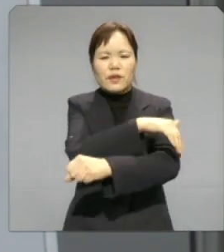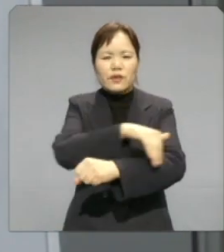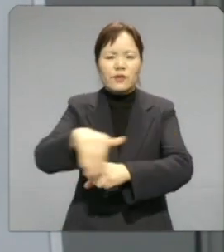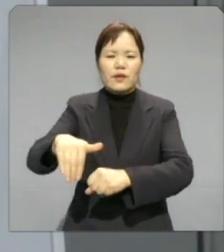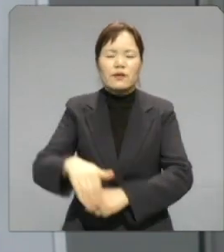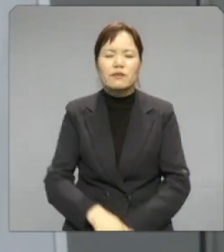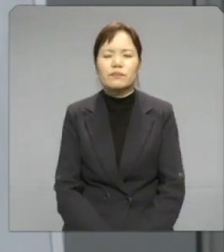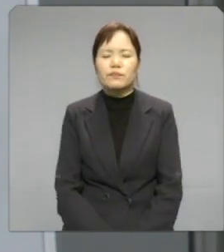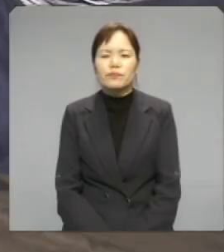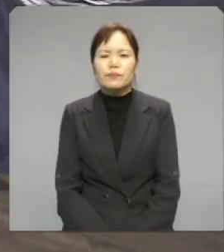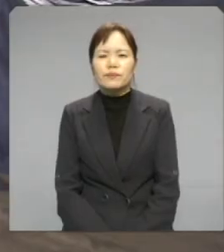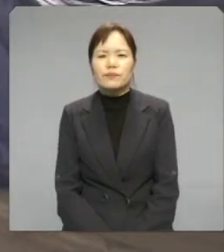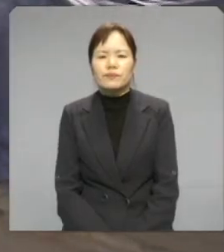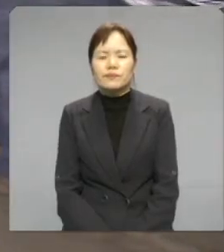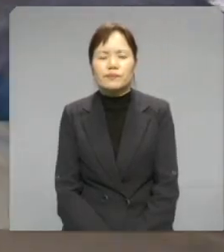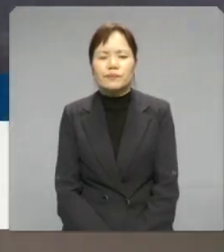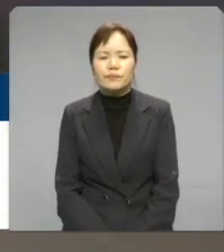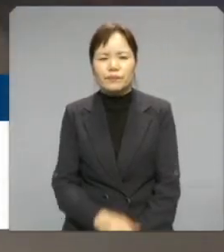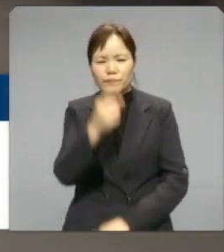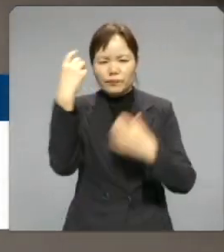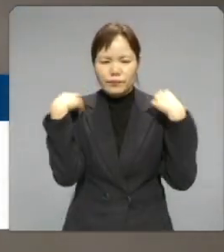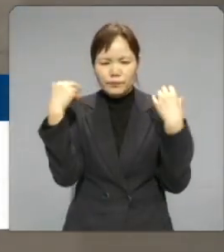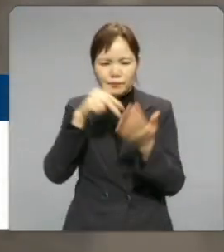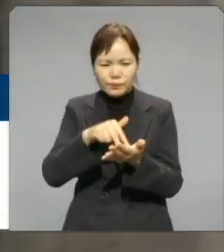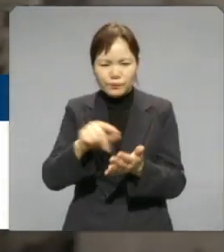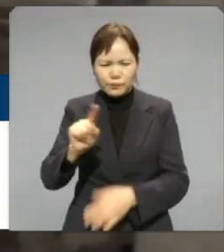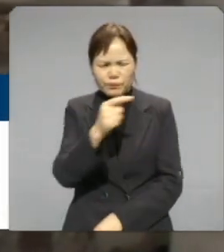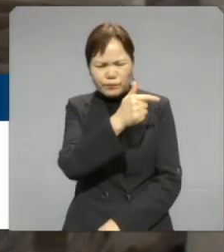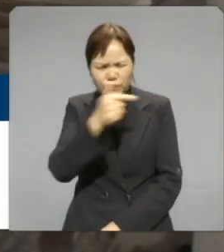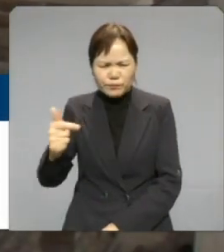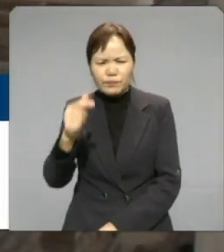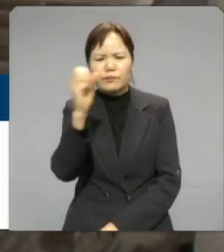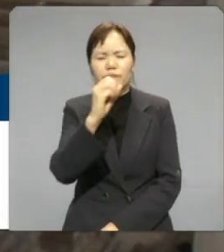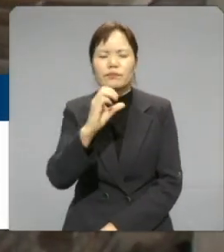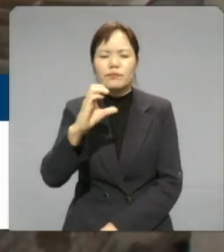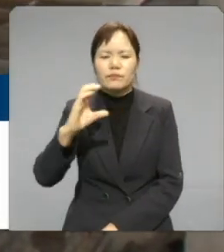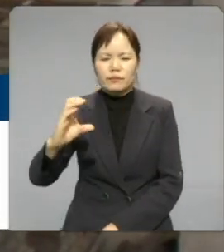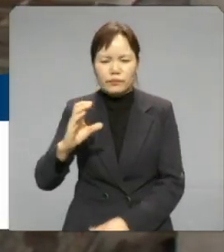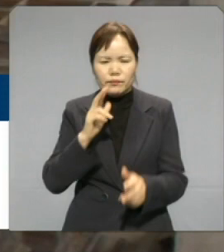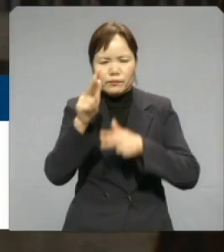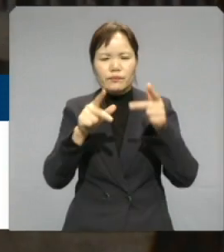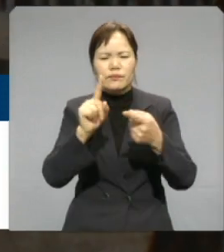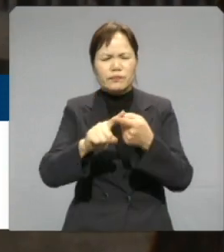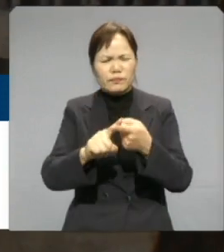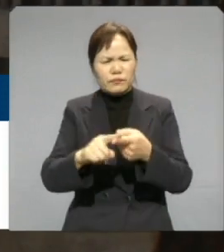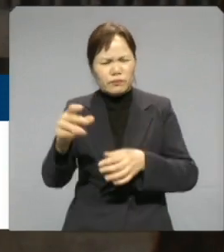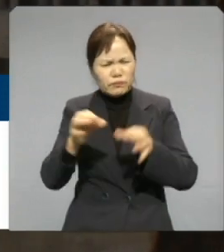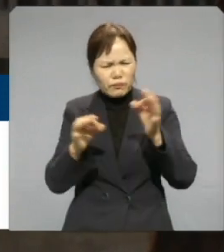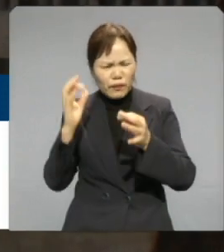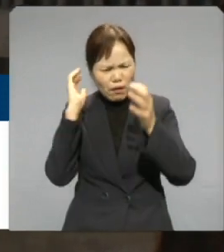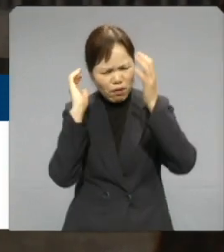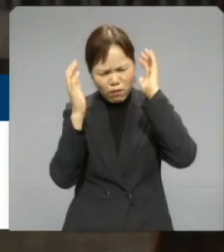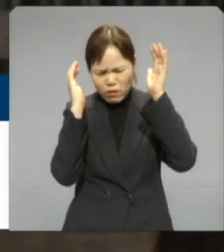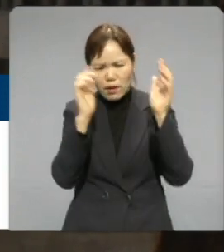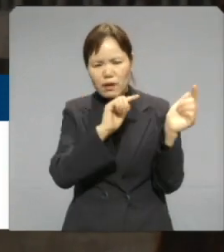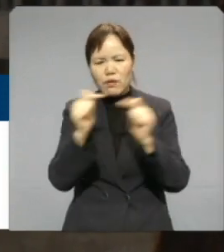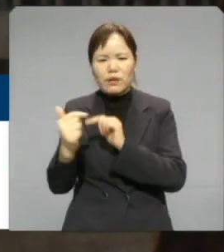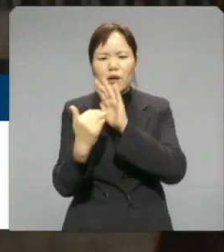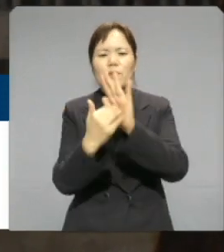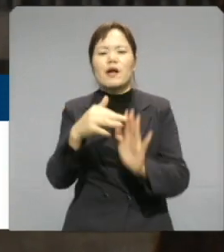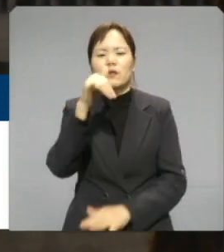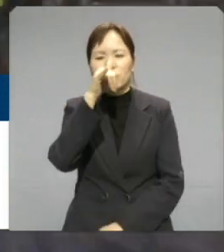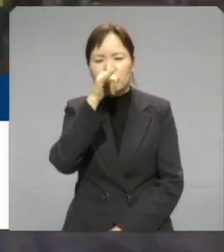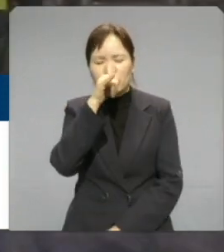정부의 방침입니다. 정부에서는 이런 대규모 SOC 사업에 따른 어떤 시장의 혼란 뭐 이런 것들을